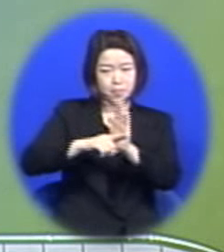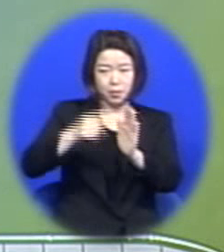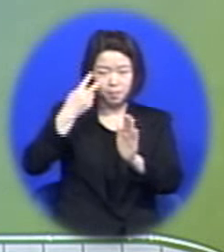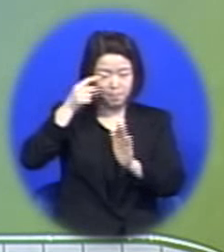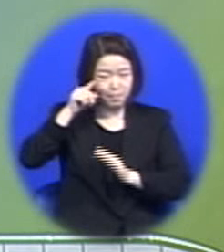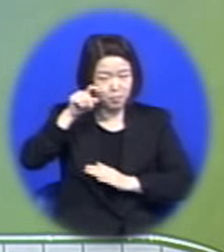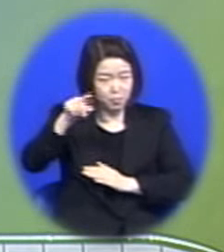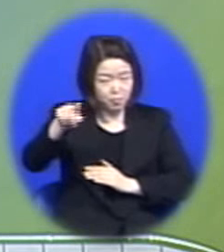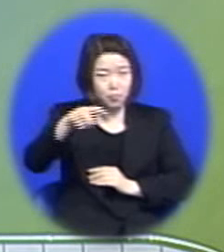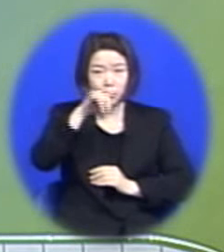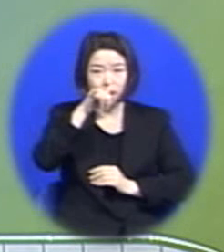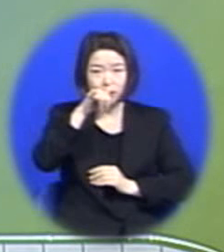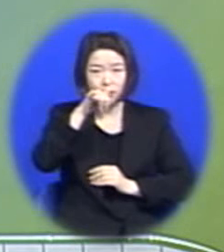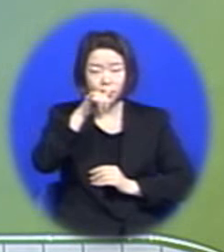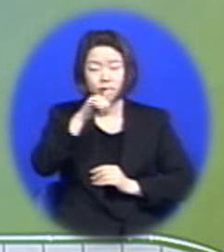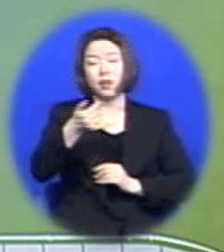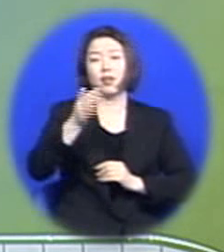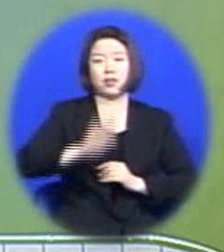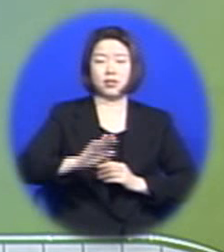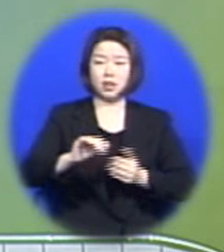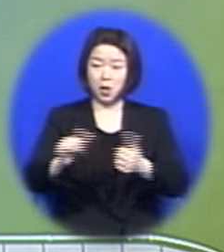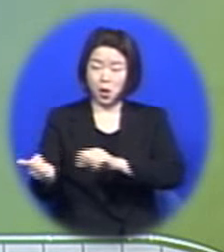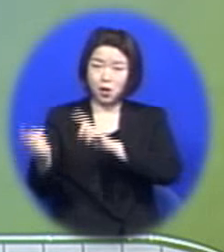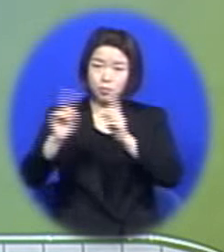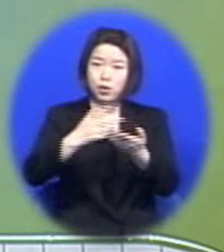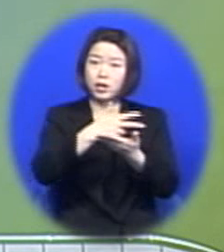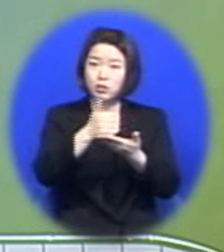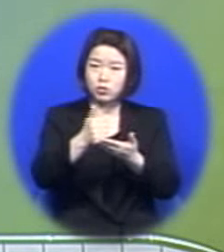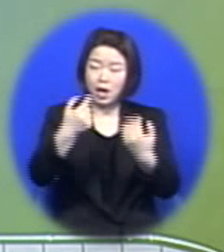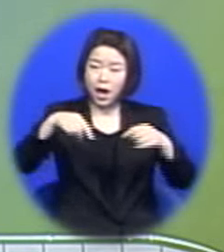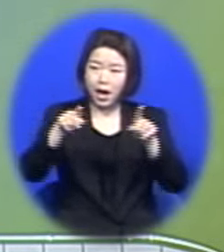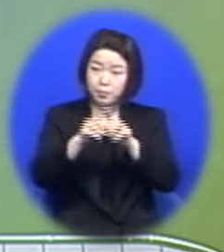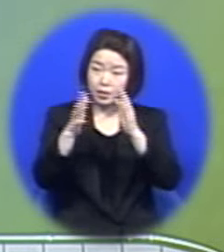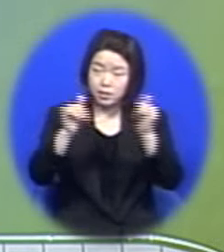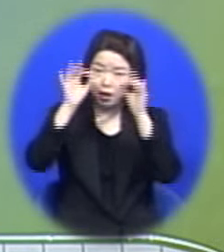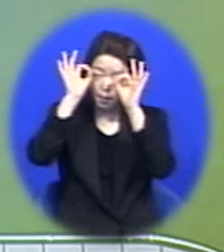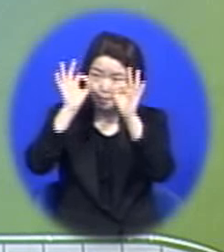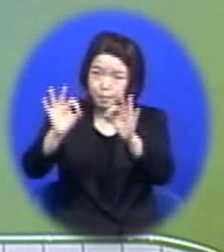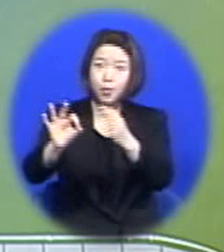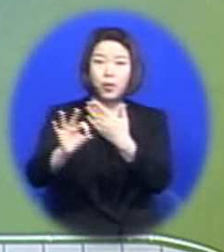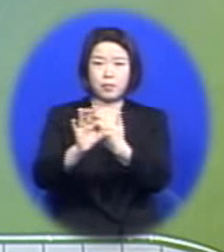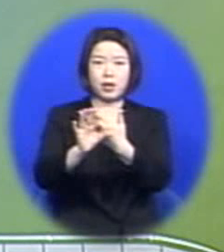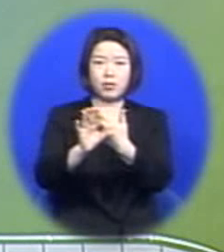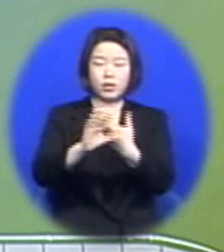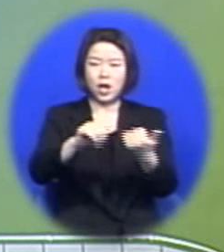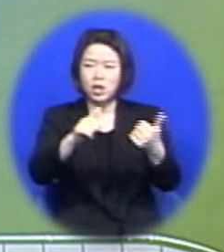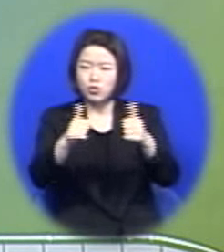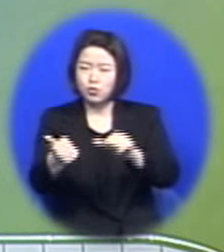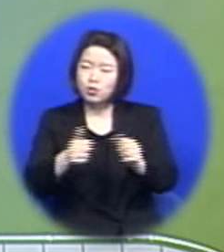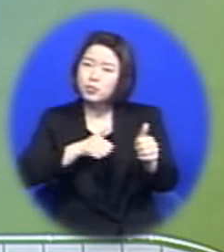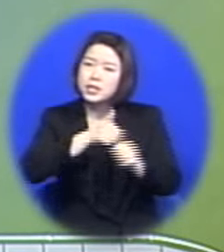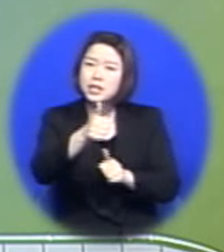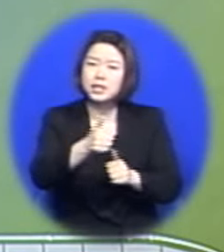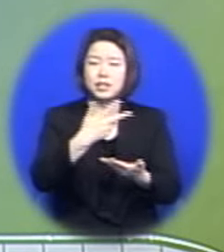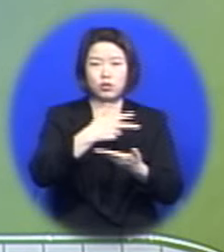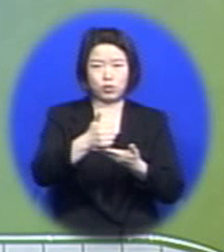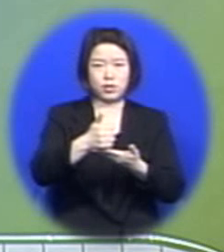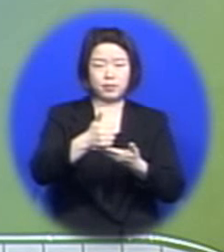봅니다. 그런데 부활의 주님과 함께 사람을 보면 죽음을 이기신 주님이세요.